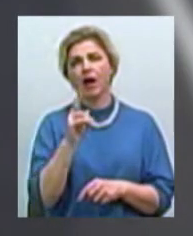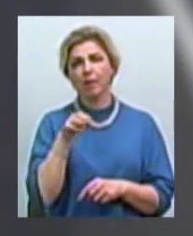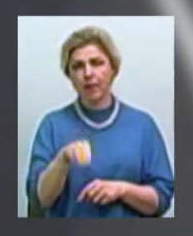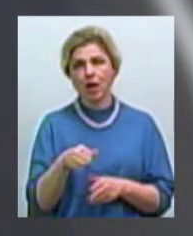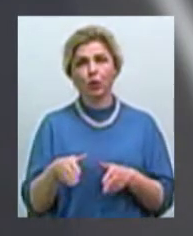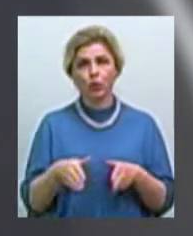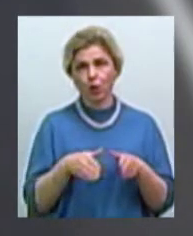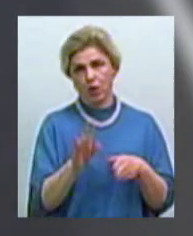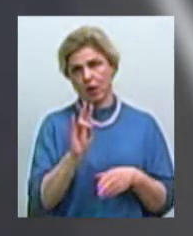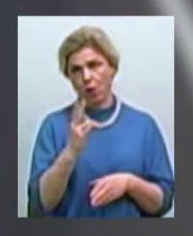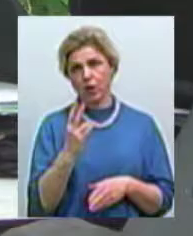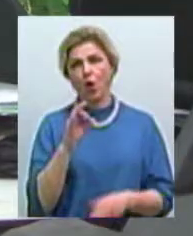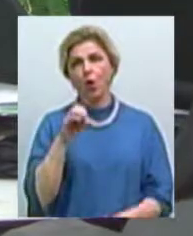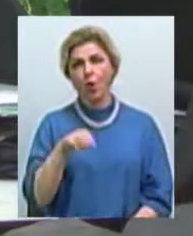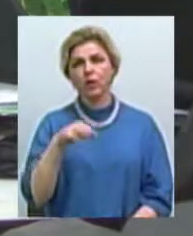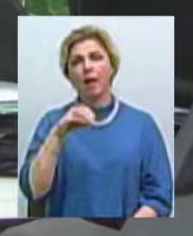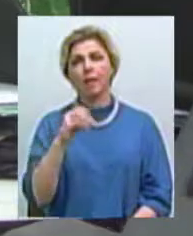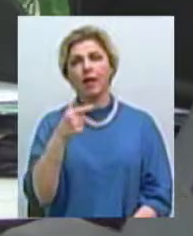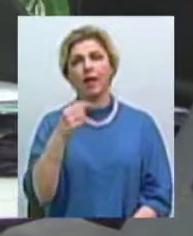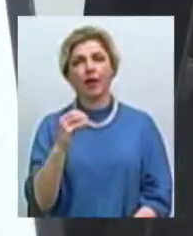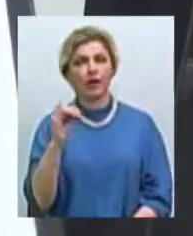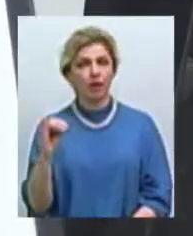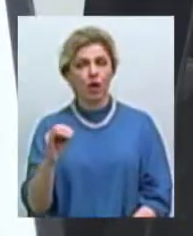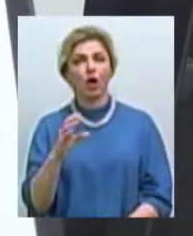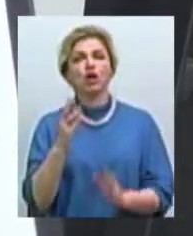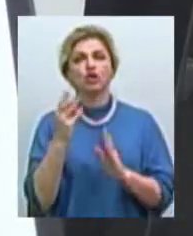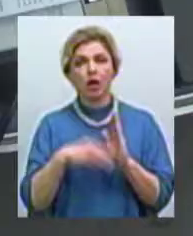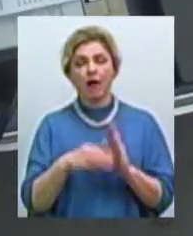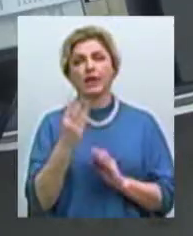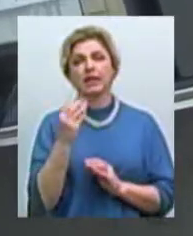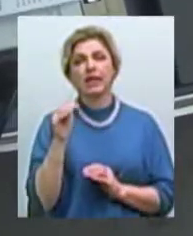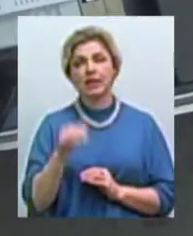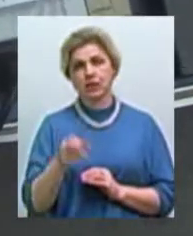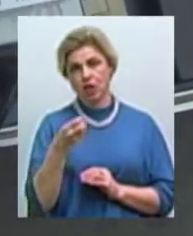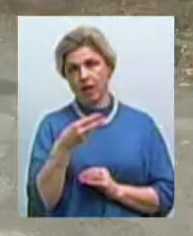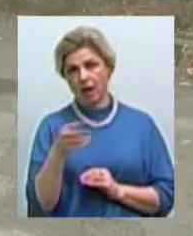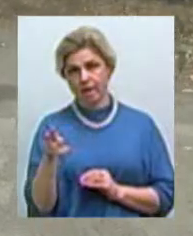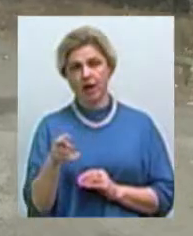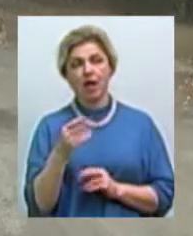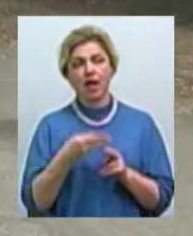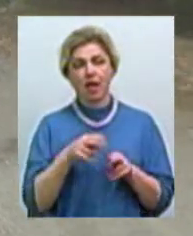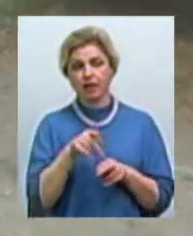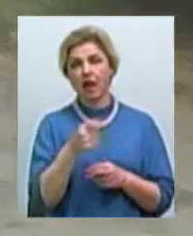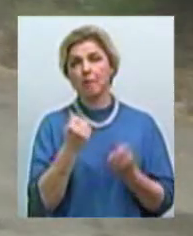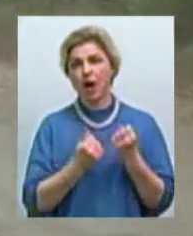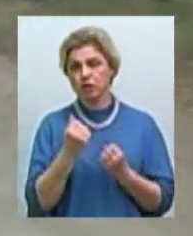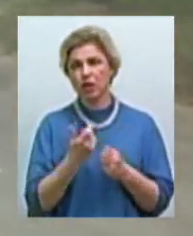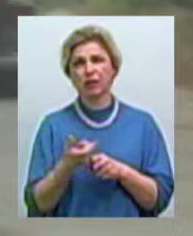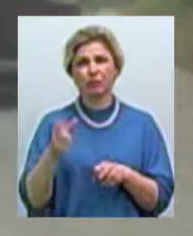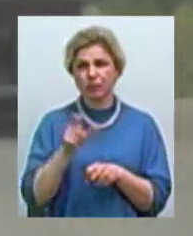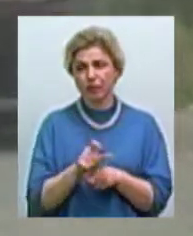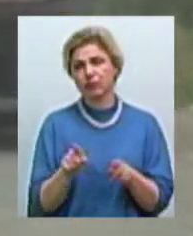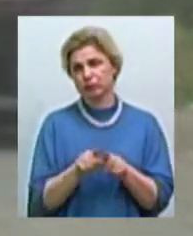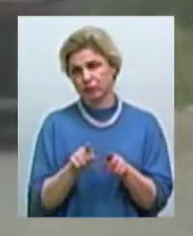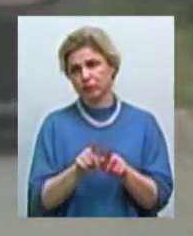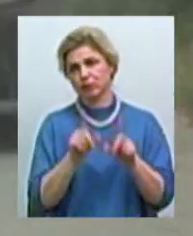дорогами Миколаївщини. Сума штрафу склала понад 3 тисячі євро. Попри перевантажену машину, водій поїхав, не